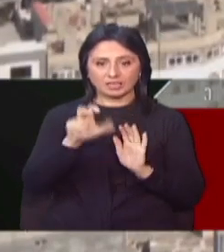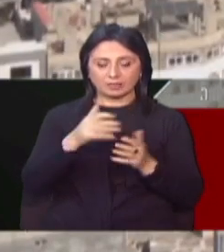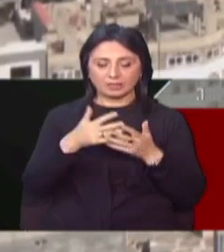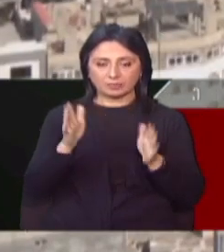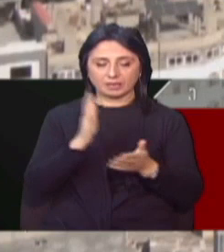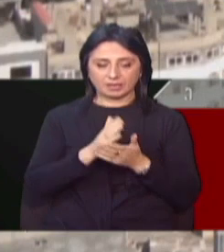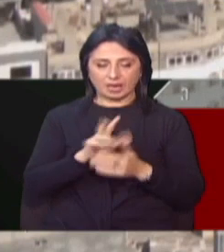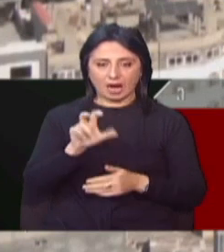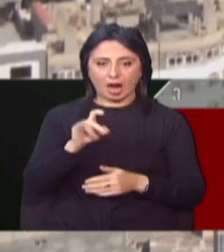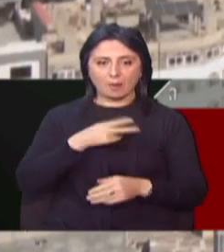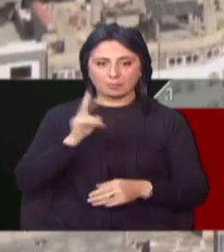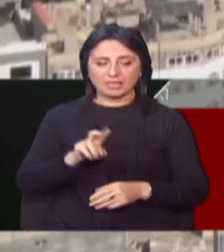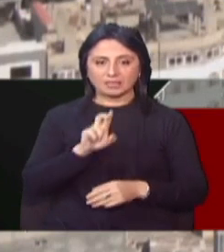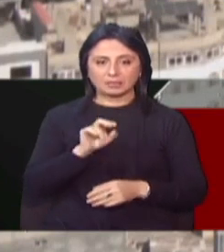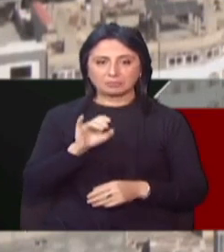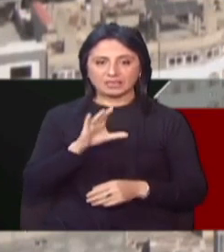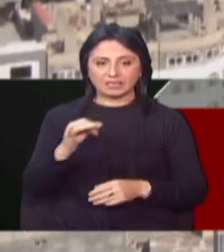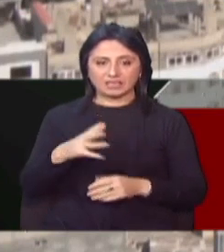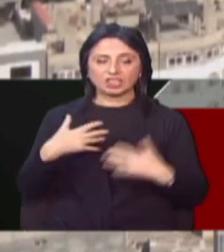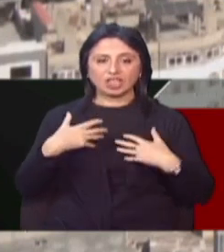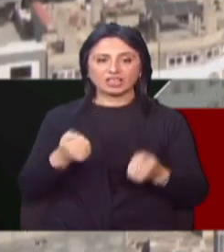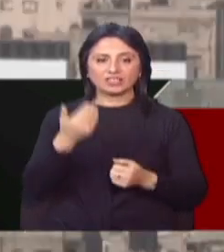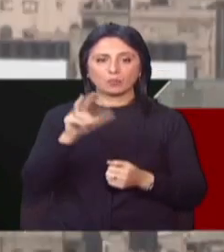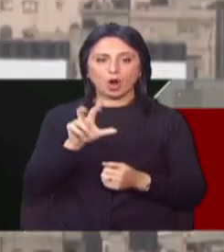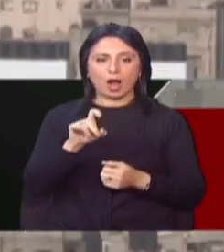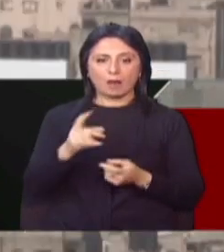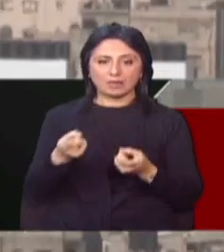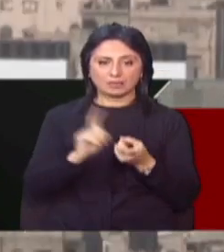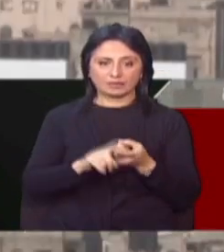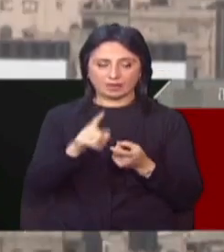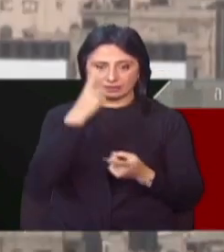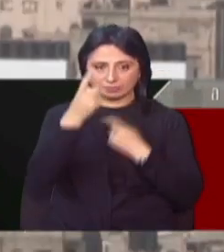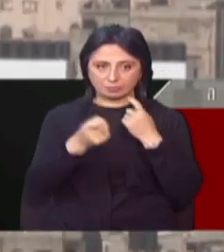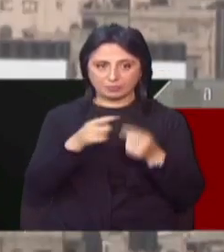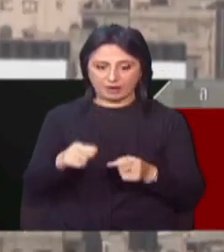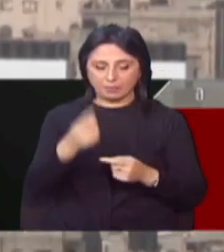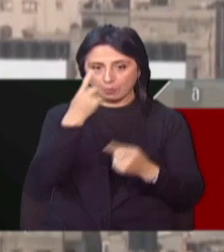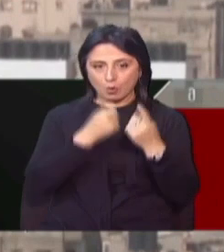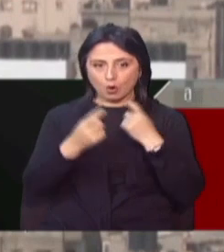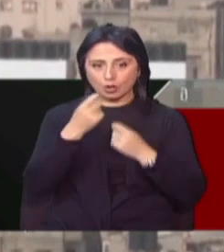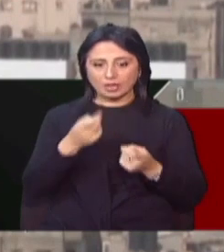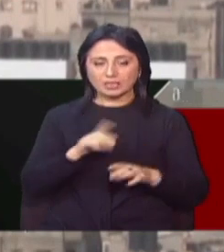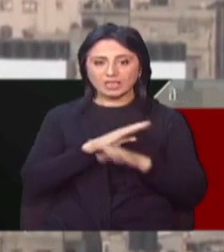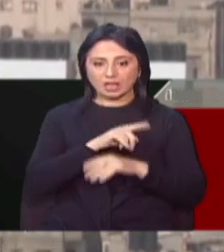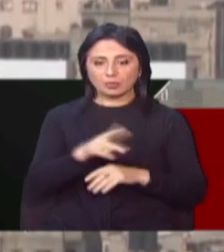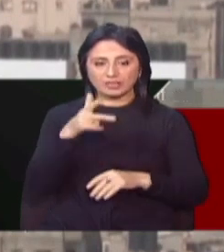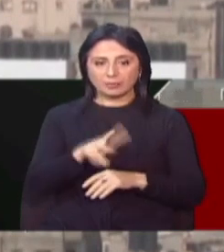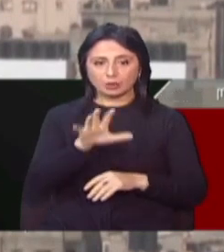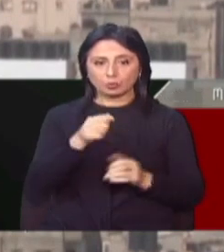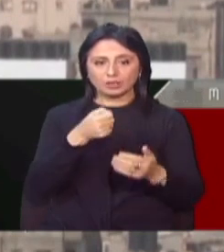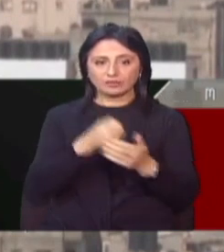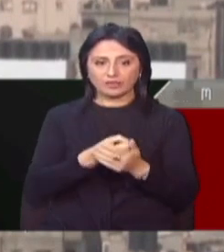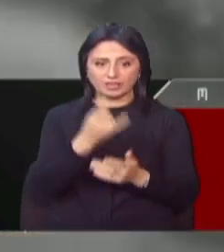საჭარბებს, ამის შესახებ ინფორმაციას BBC ჰამასის ჯანდაცვის ამის დროს მონაცემებზე დაყრდნობით ავრცელებს. ამავე მონაცემები დაყოფილთა შორის